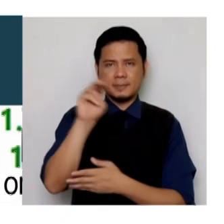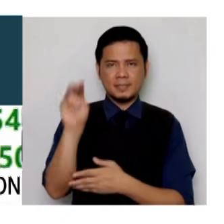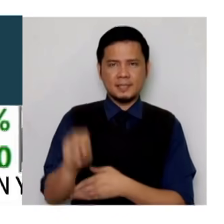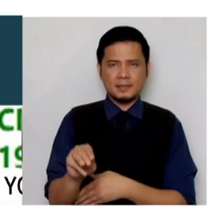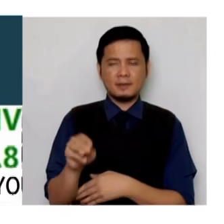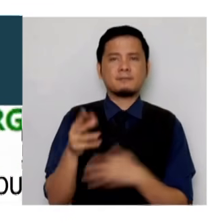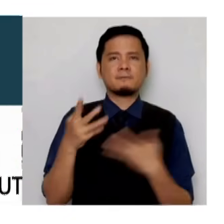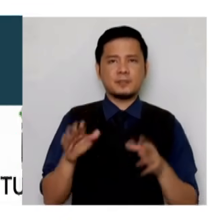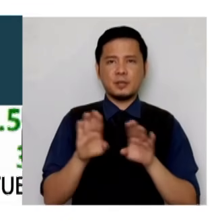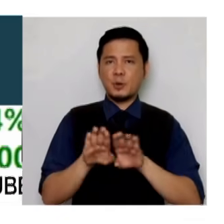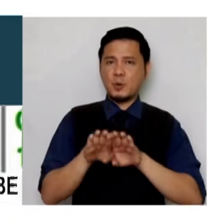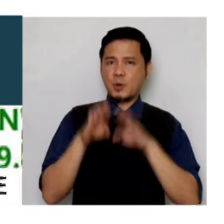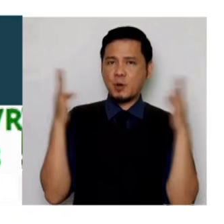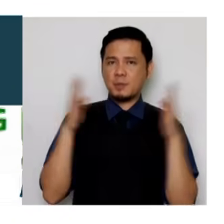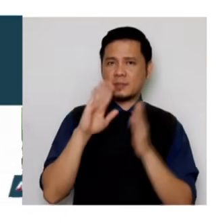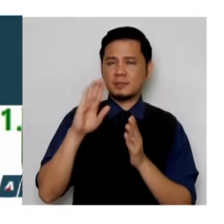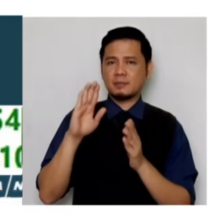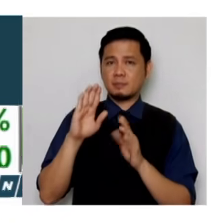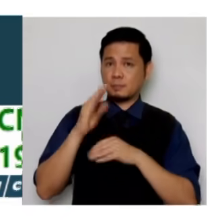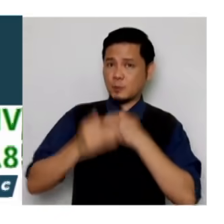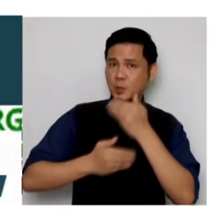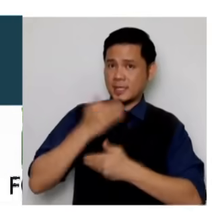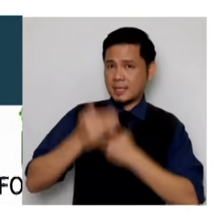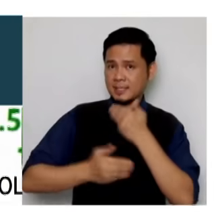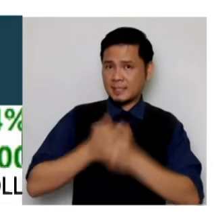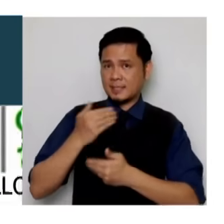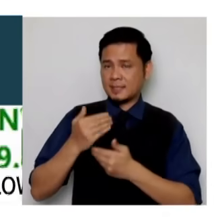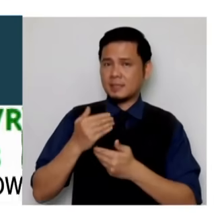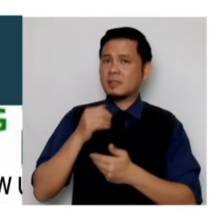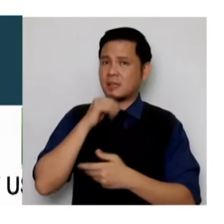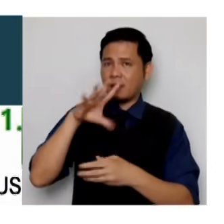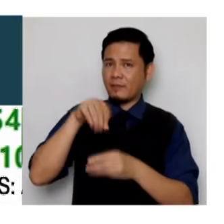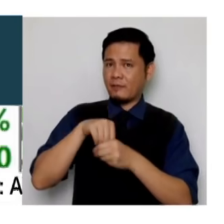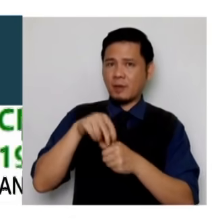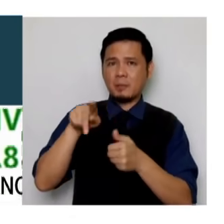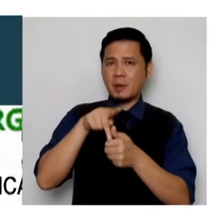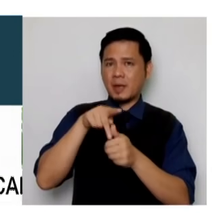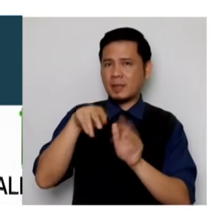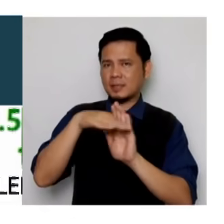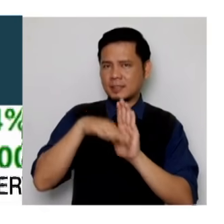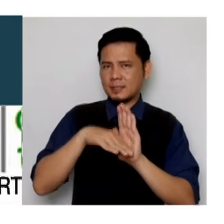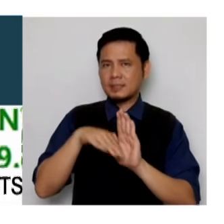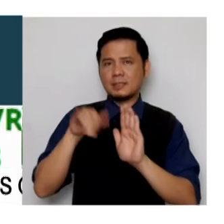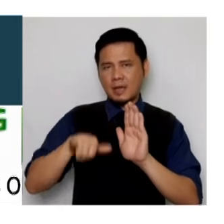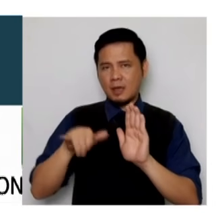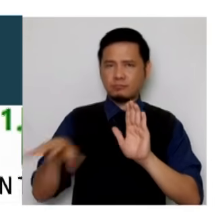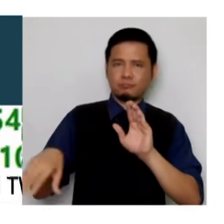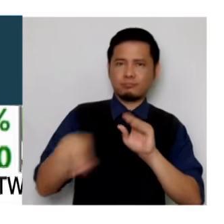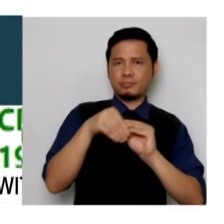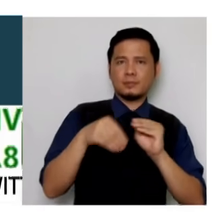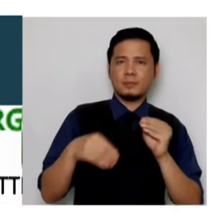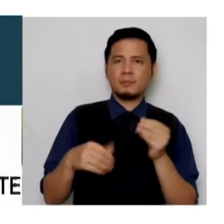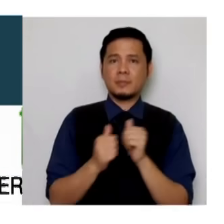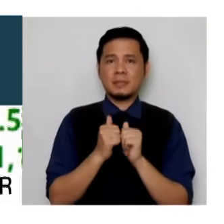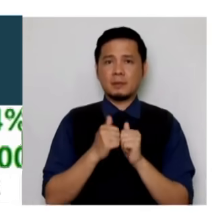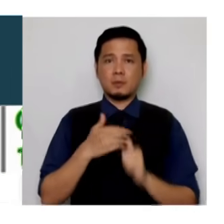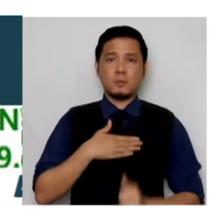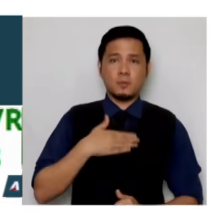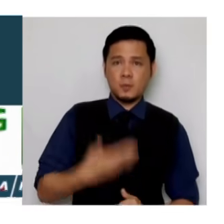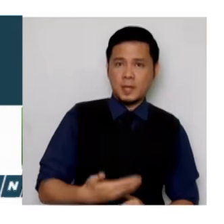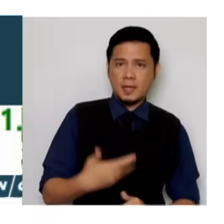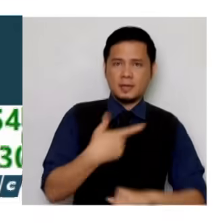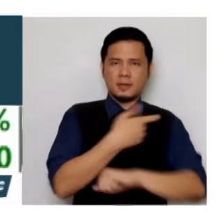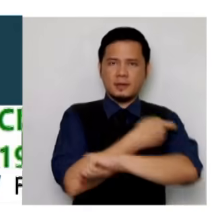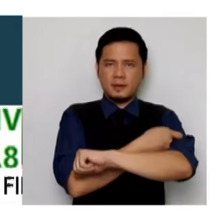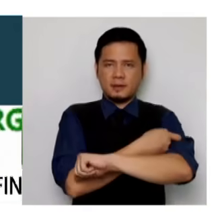up the vaccination process to allow those who are not part of the priority list to get vaccinated as well. Those who are willing to get